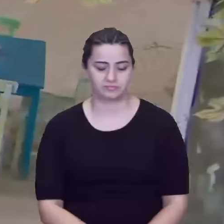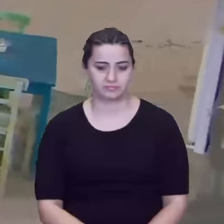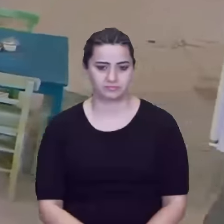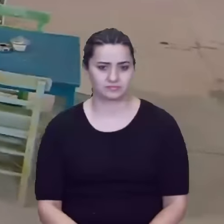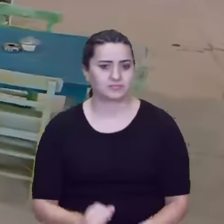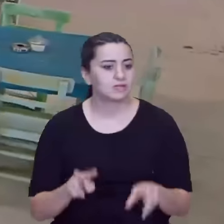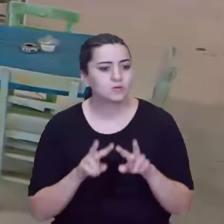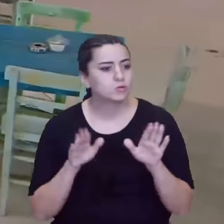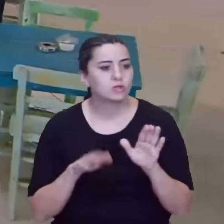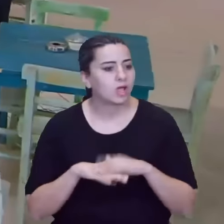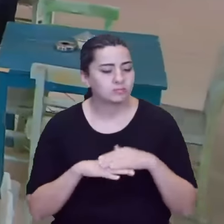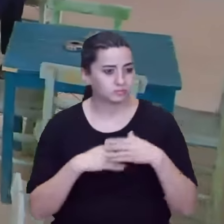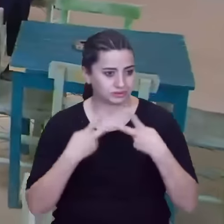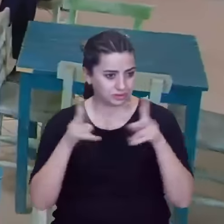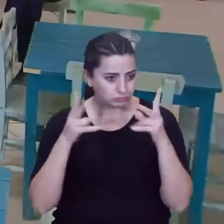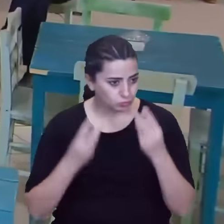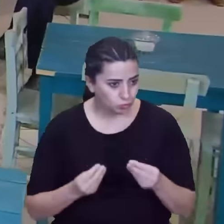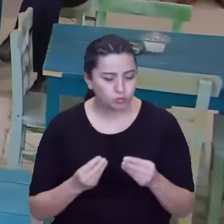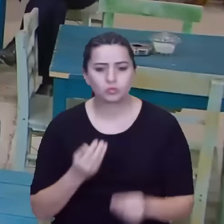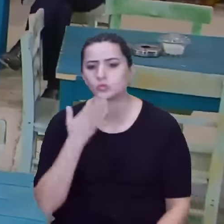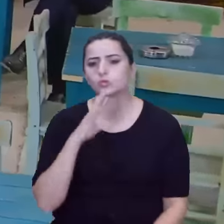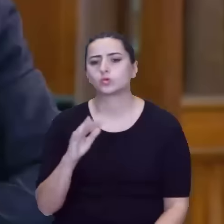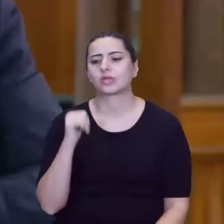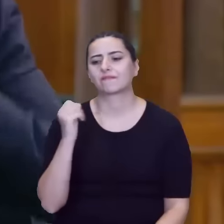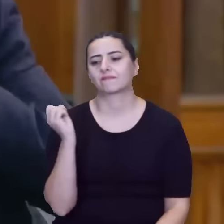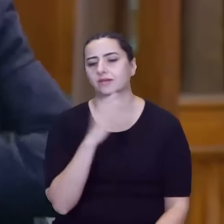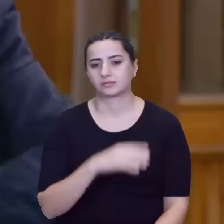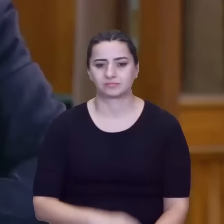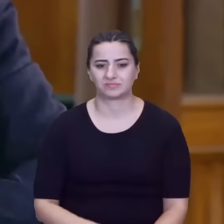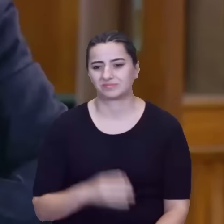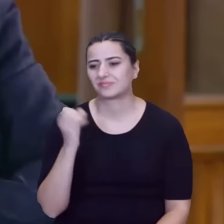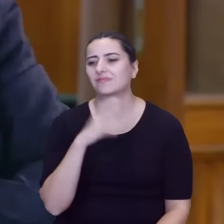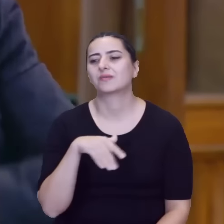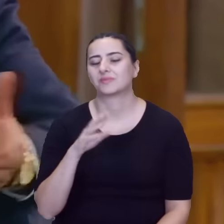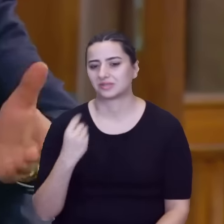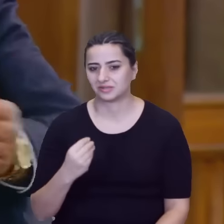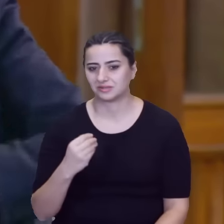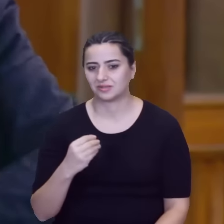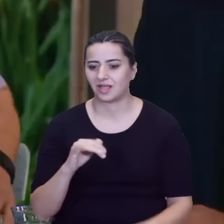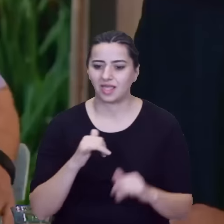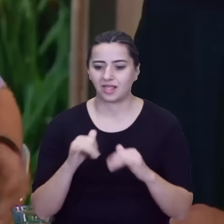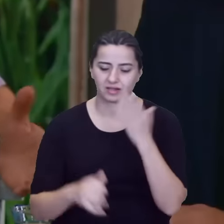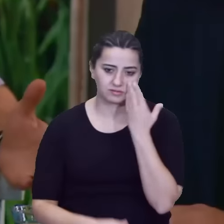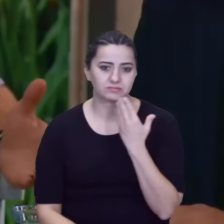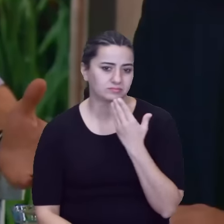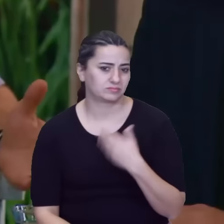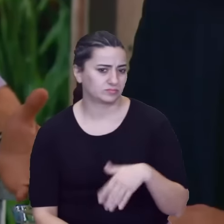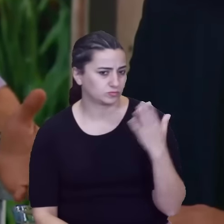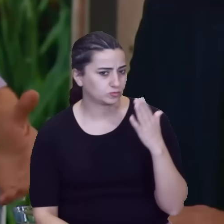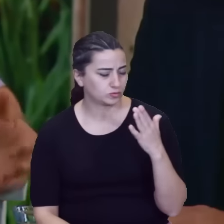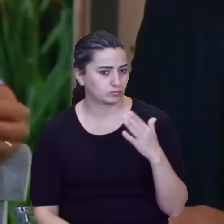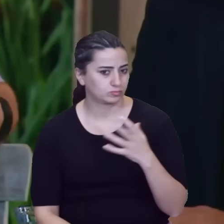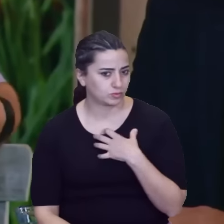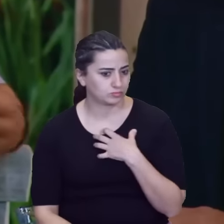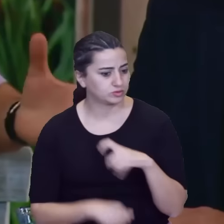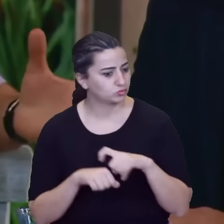Mesut oğlum, ne yaptın papağanı? Saldın mı yoksa? Yok be Niyazi, verdin kurtuldum. Keşke vermeseydin ya. Maskot olurdu o. Ya bırak şimdi maskotu ya.